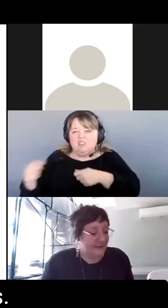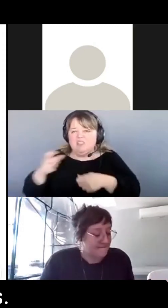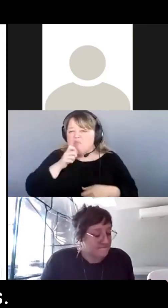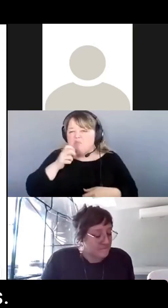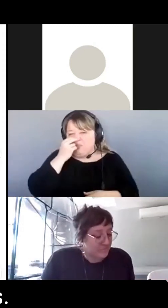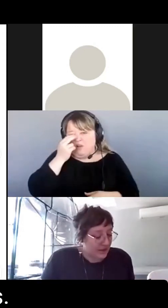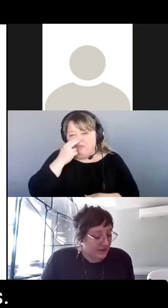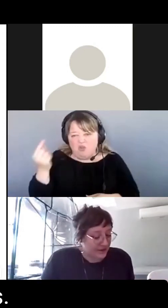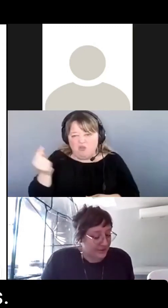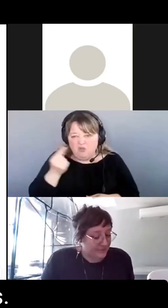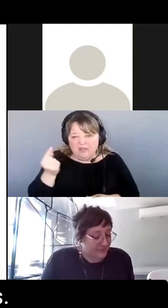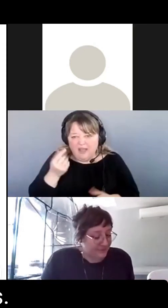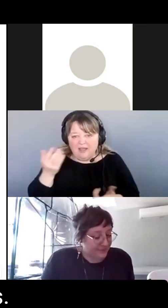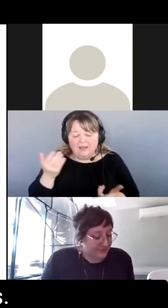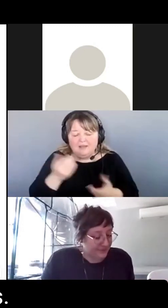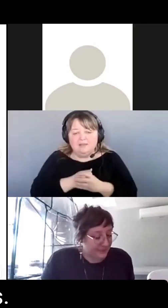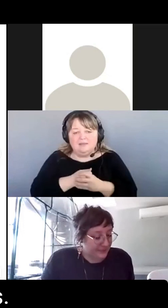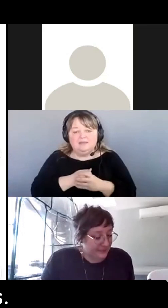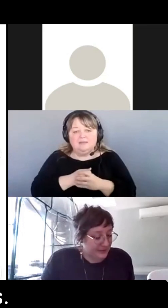temps.